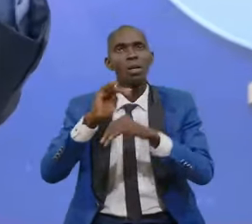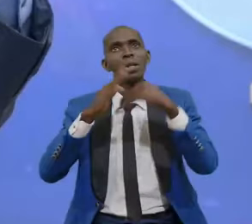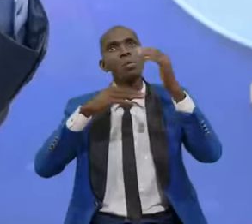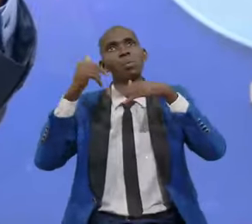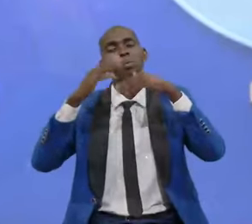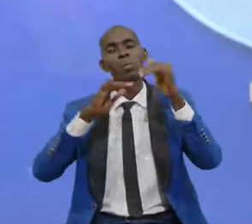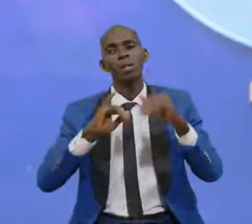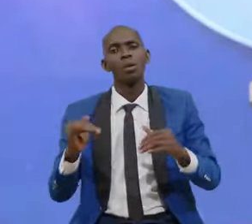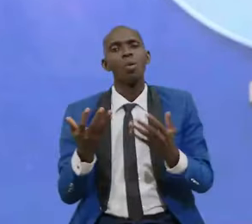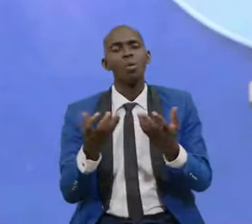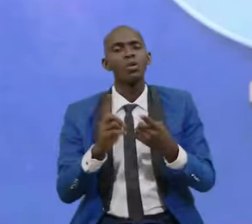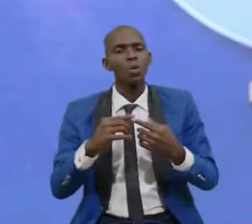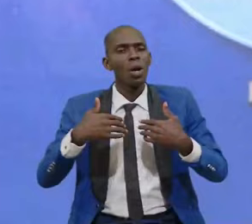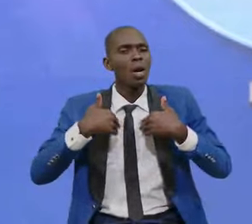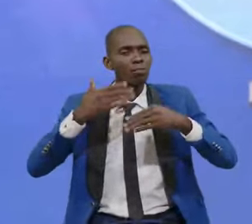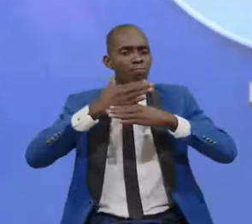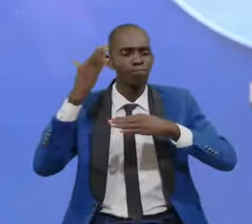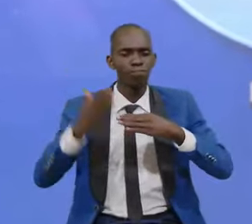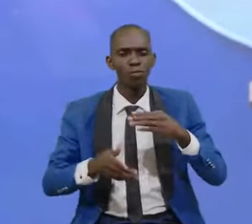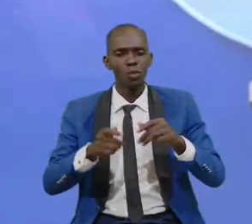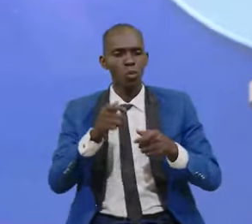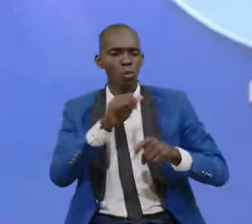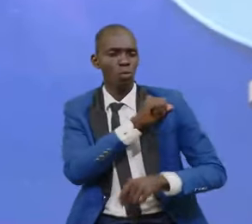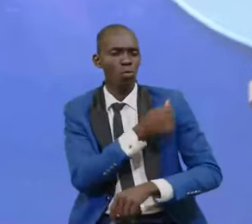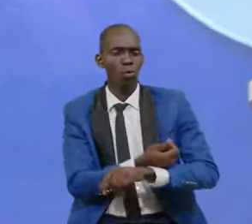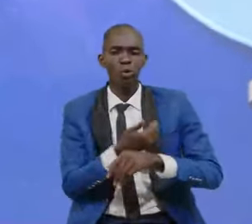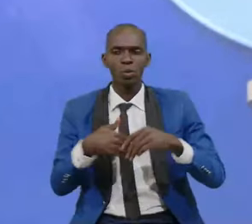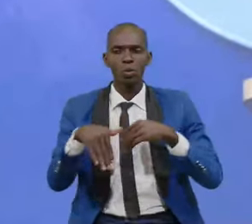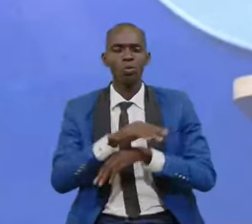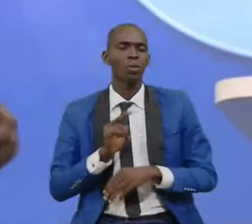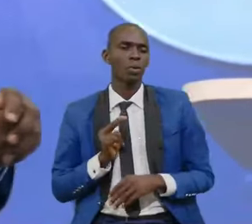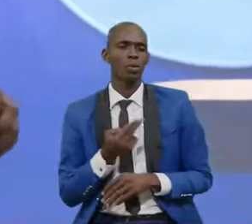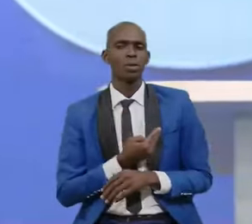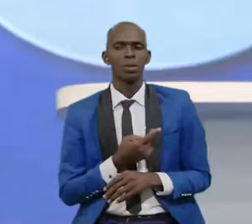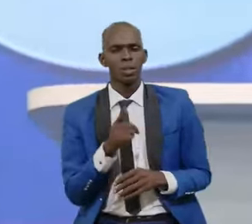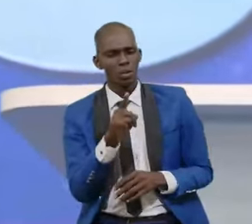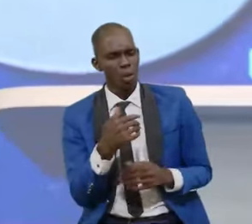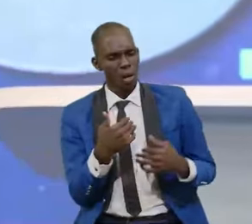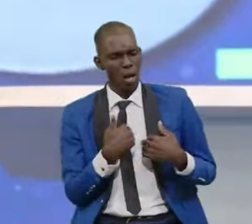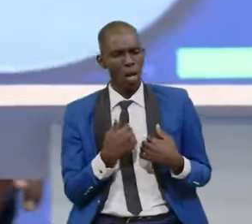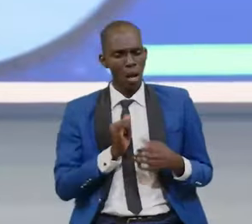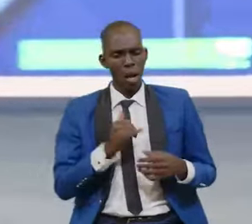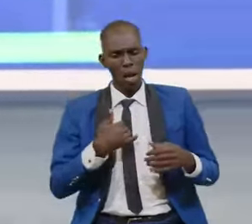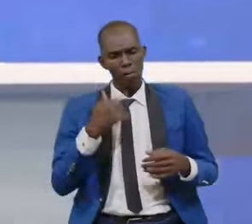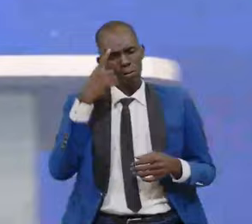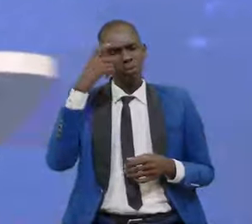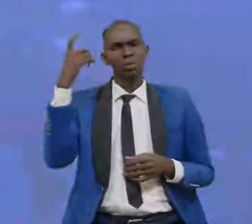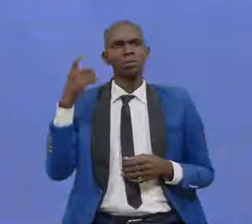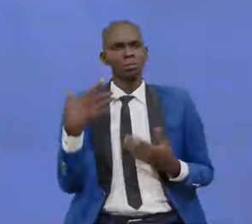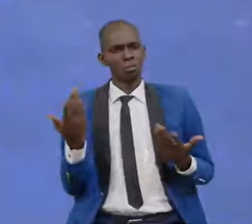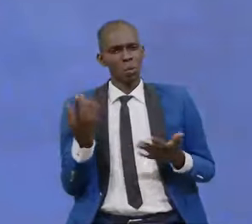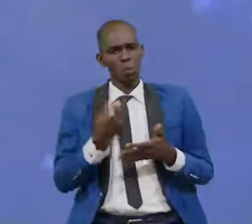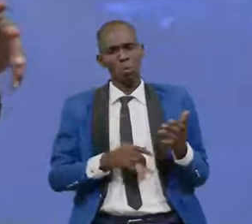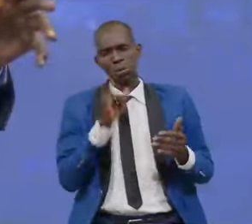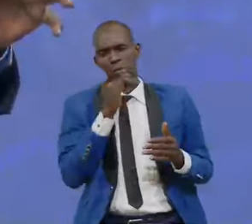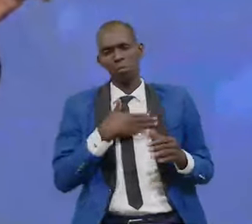l'autorité. L'autorité totale sur nous. J'ai un rêve, on dit, c'est quoi mon problème? Ah, je veux progresser. En quoi ça